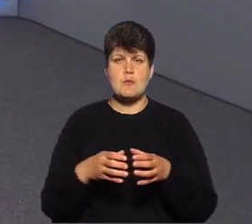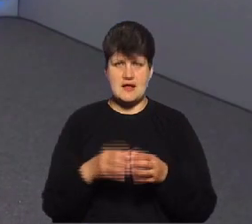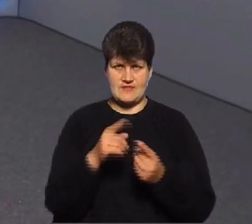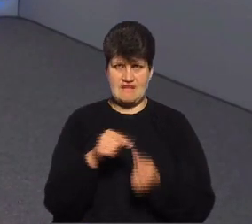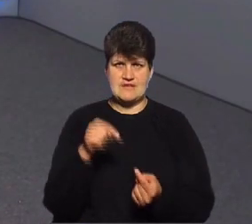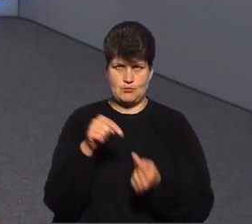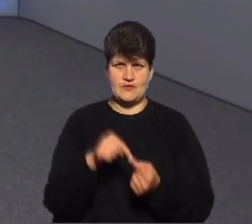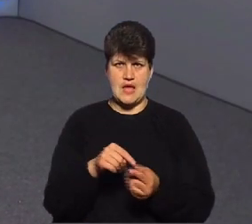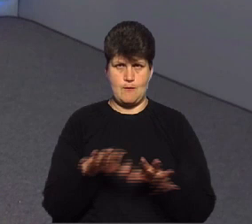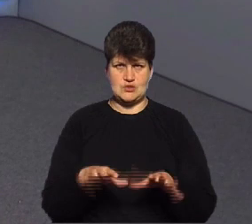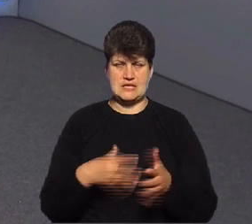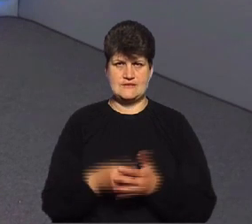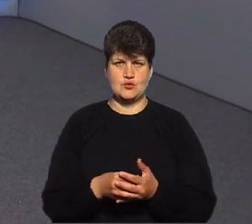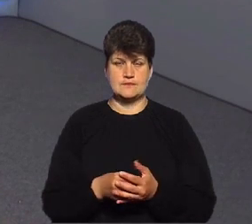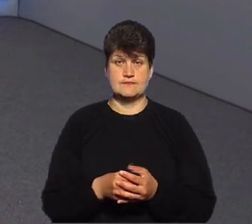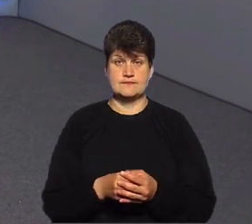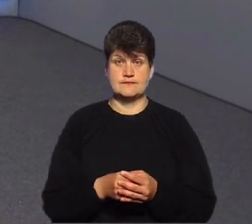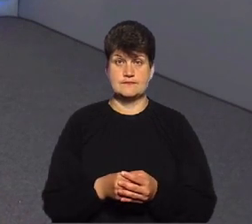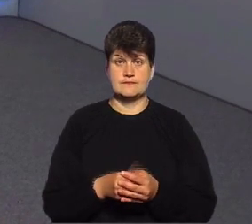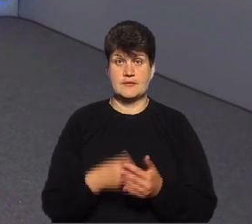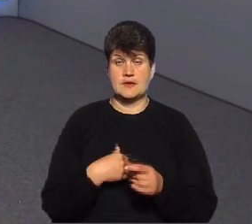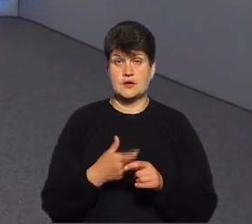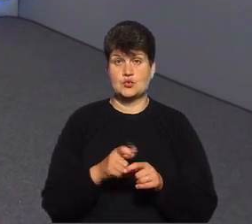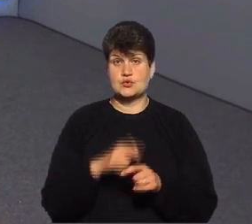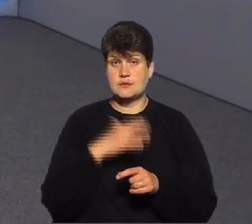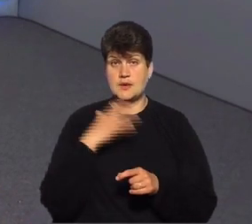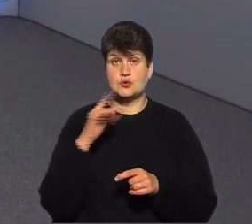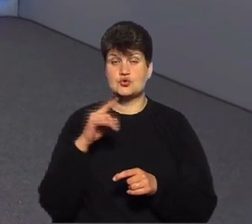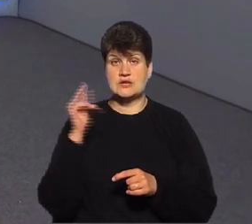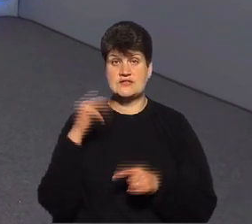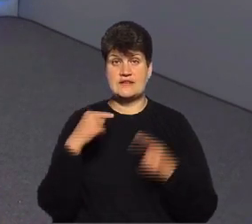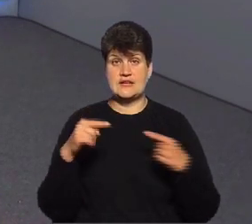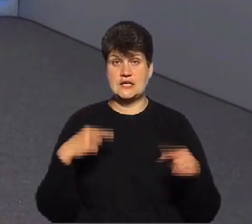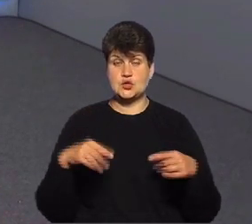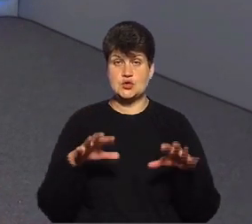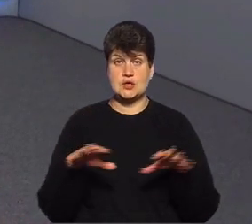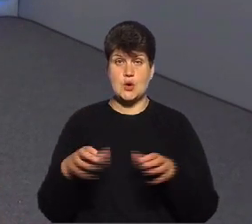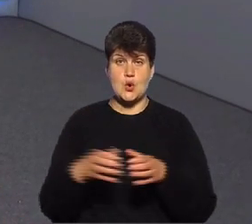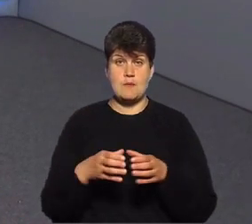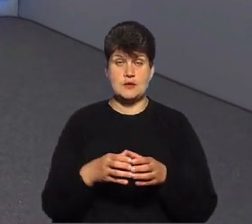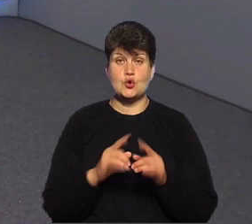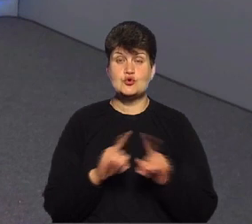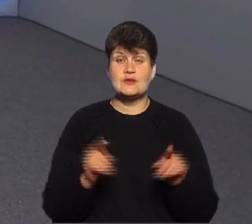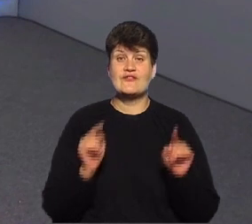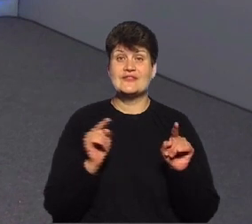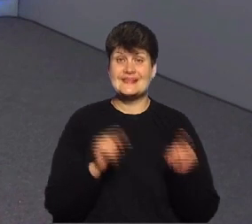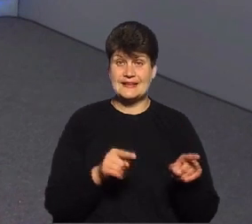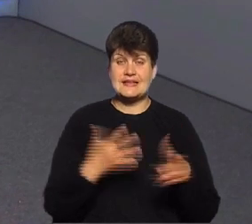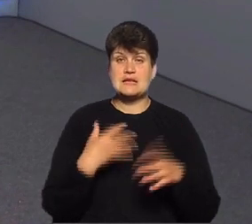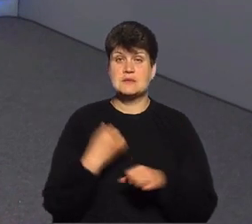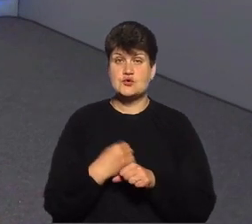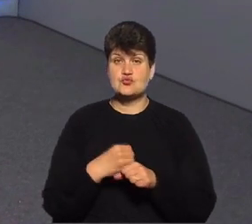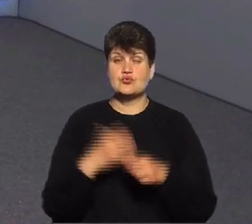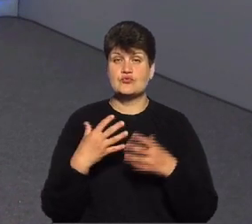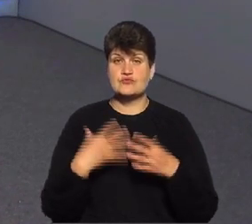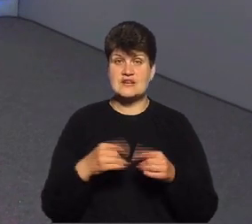взагалі? Мені є дуже багато чого навчитися від інших очільників громад, особливо від тих, котрі вже працюють у цій сфері